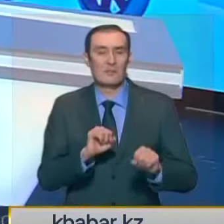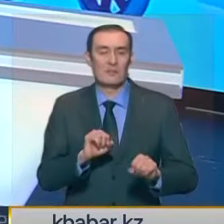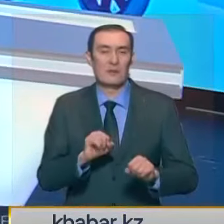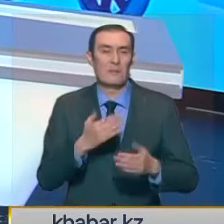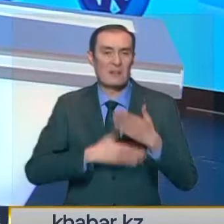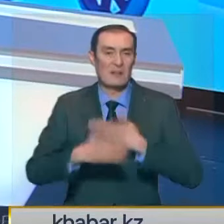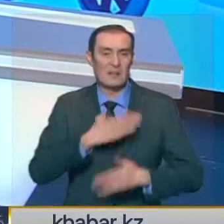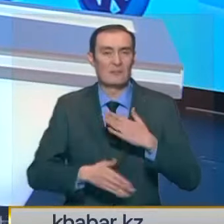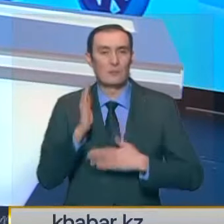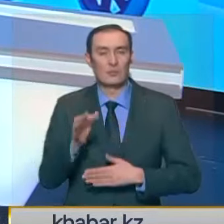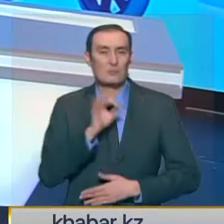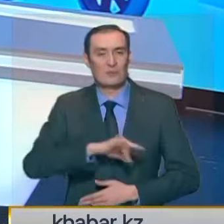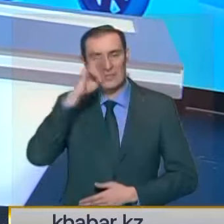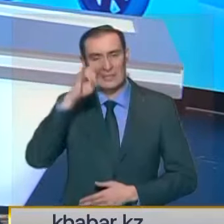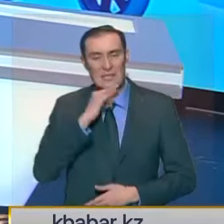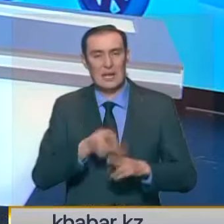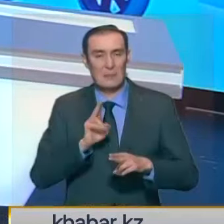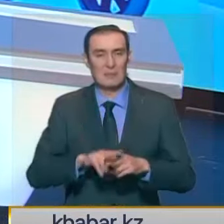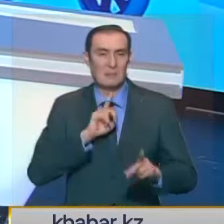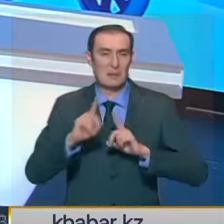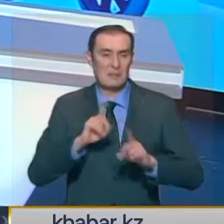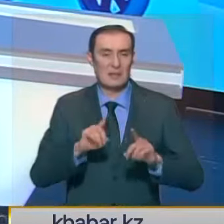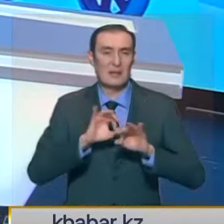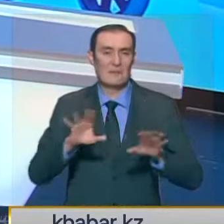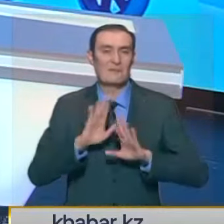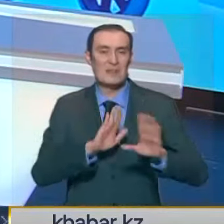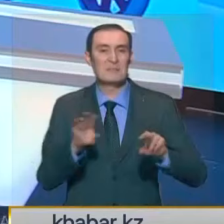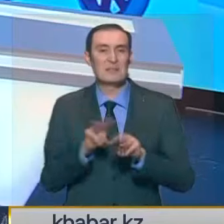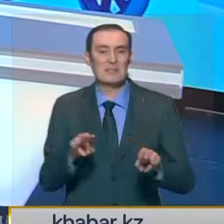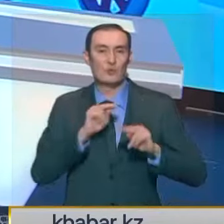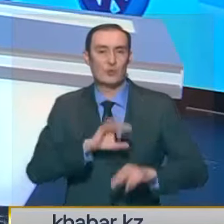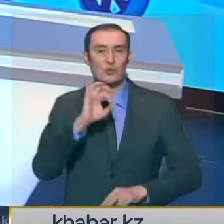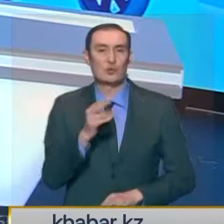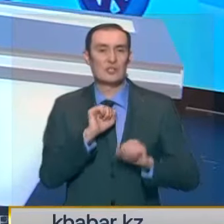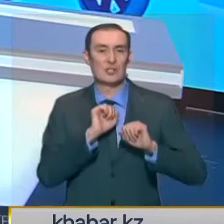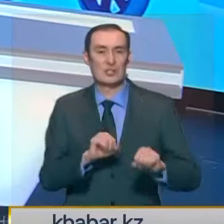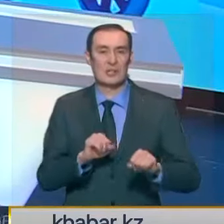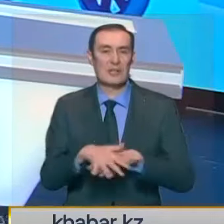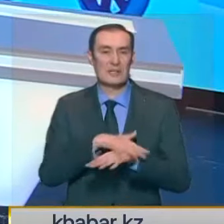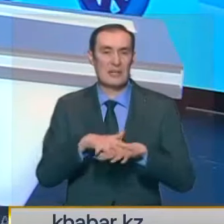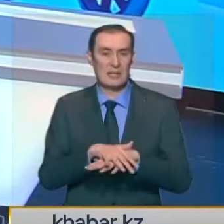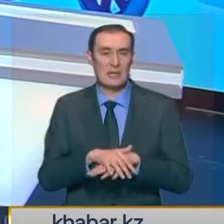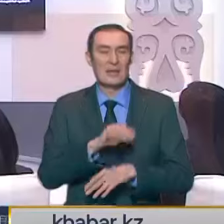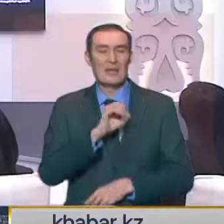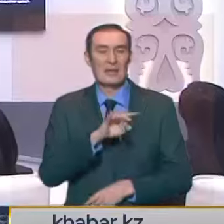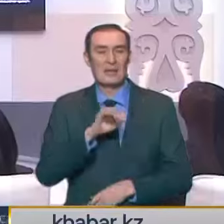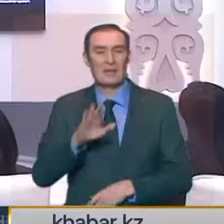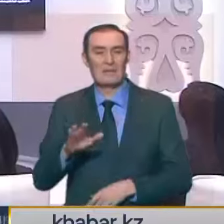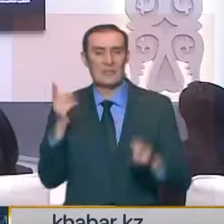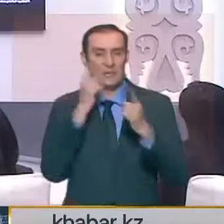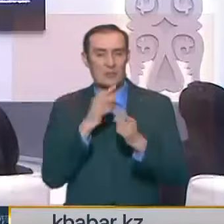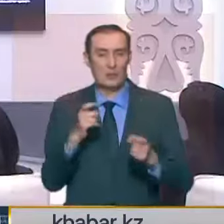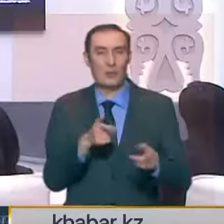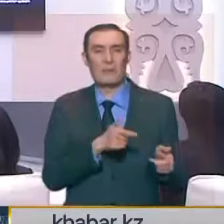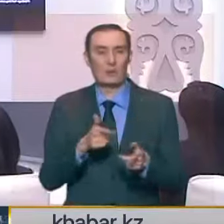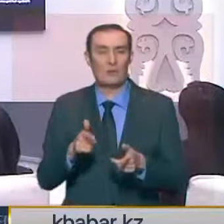инвалидности планируют перейти в Казахстане об этом на брифинге ВЦ сказал вице-министр труда и социальной защиты населения аскарбек ертаев сообщил